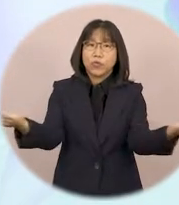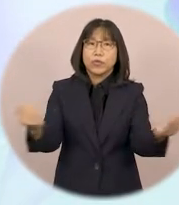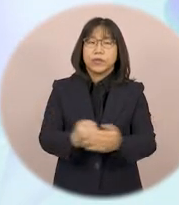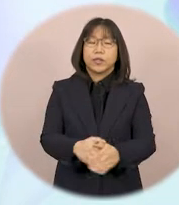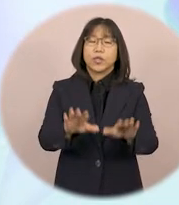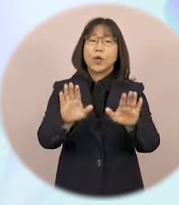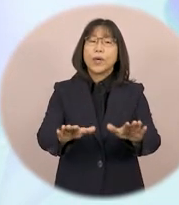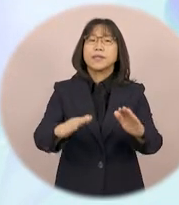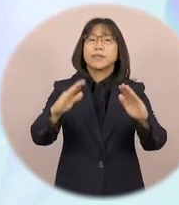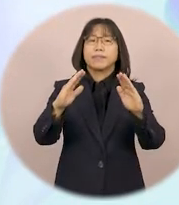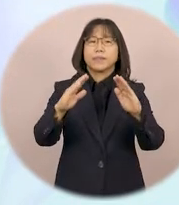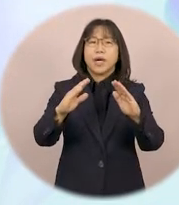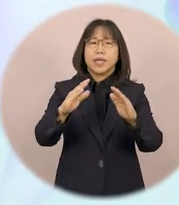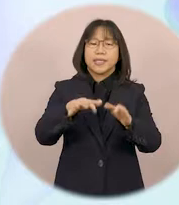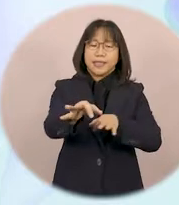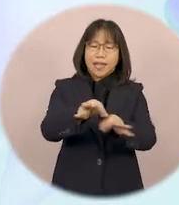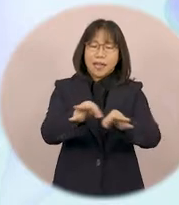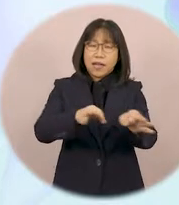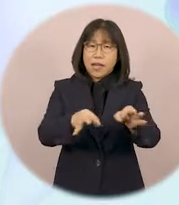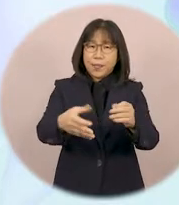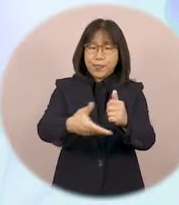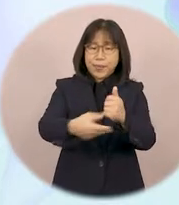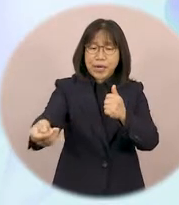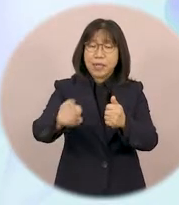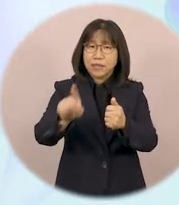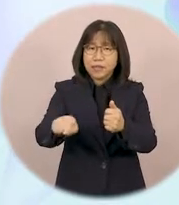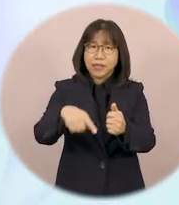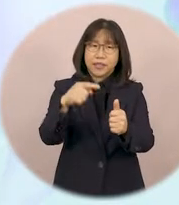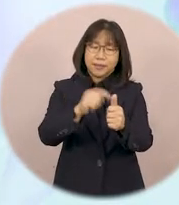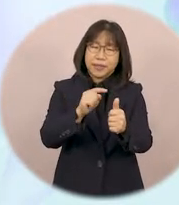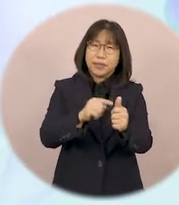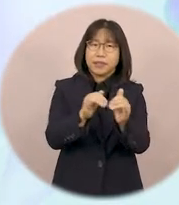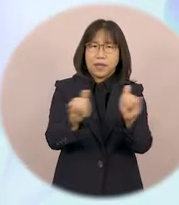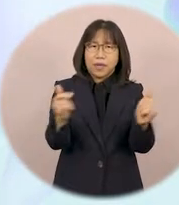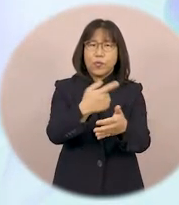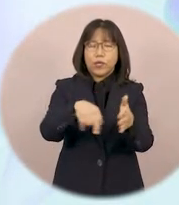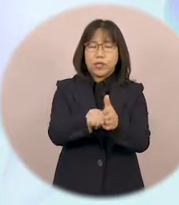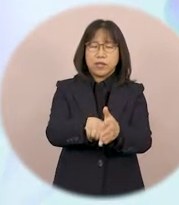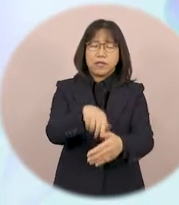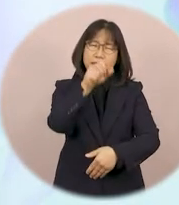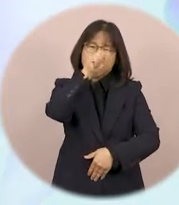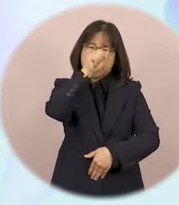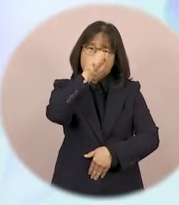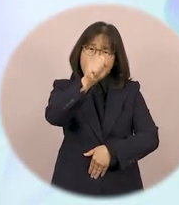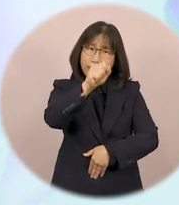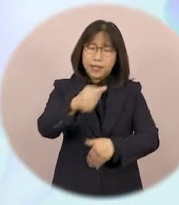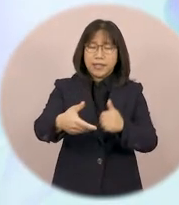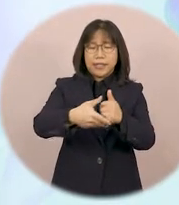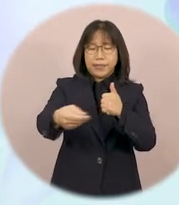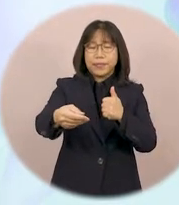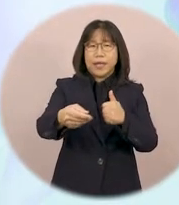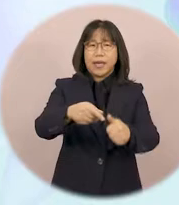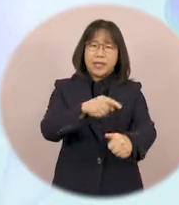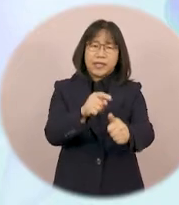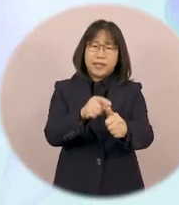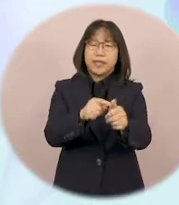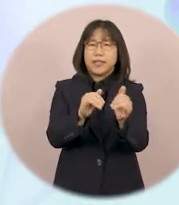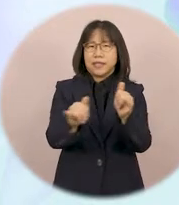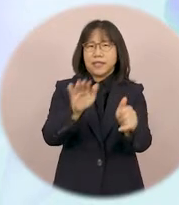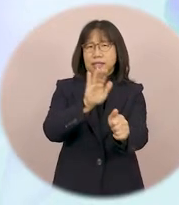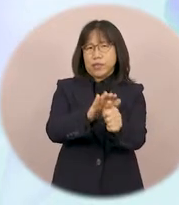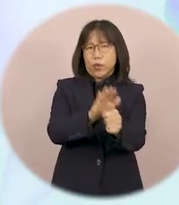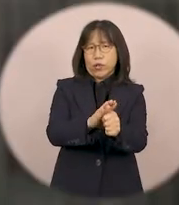이번에는 임대인과 임차인 모두에게 혜택이 돌아갈 수 있도록 착한 임대인 지원 사업을 시작합니다